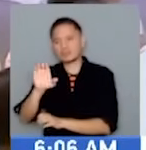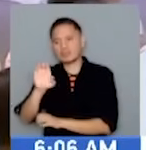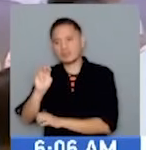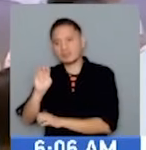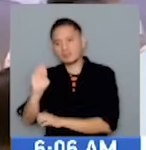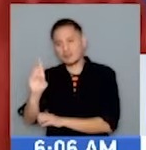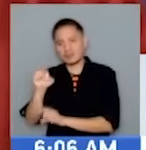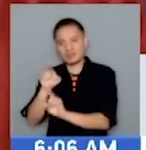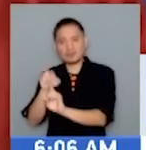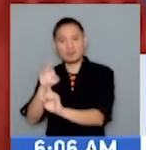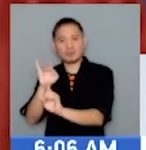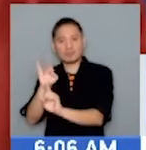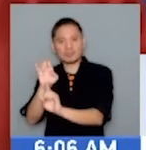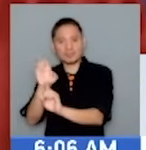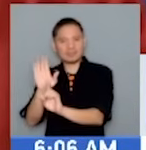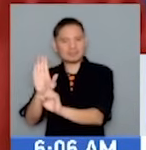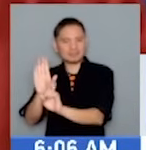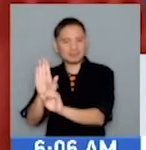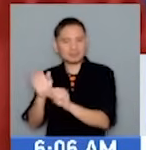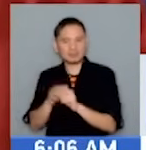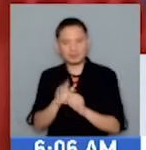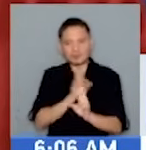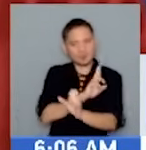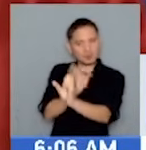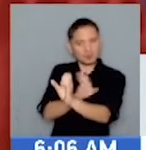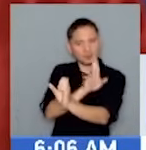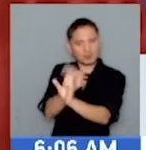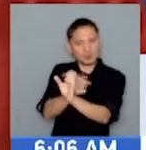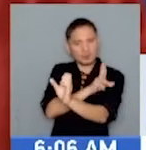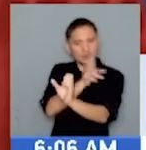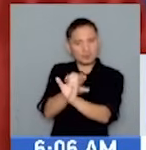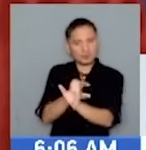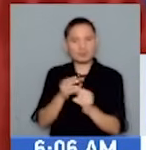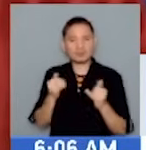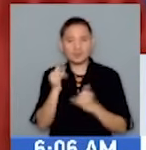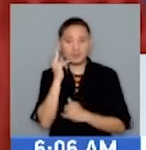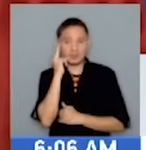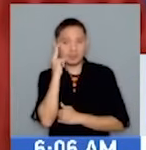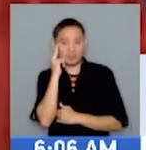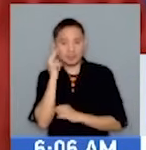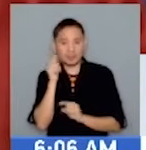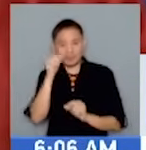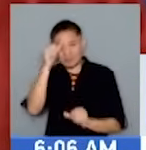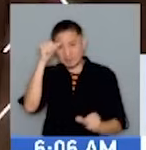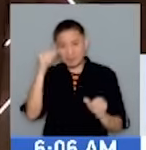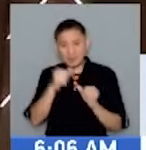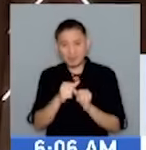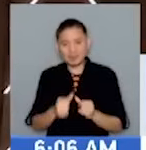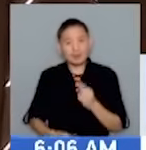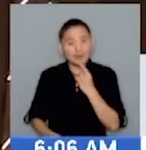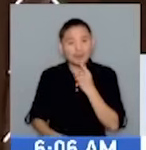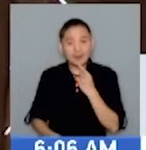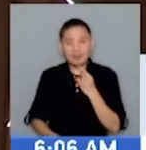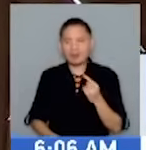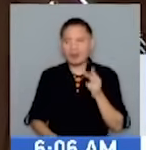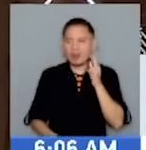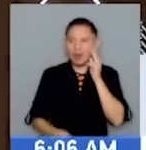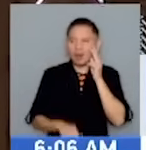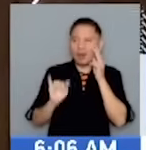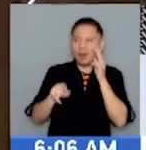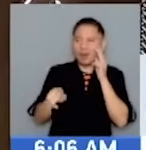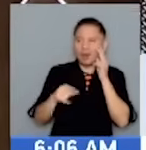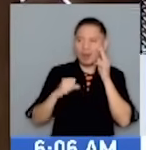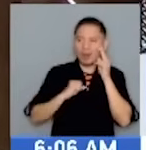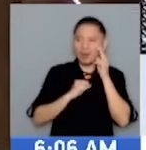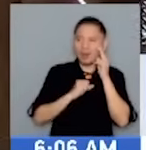mga patutsada ni dating Pangulong Duterte sa Kamara na tinawag niyang pinakabulok na institusyon, ang lipatan ng alyansa sa